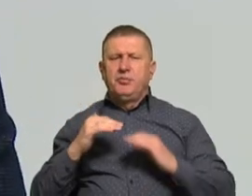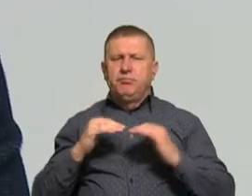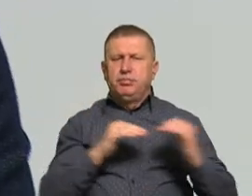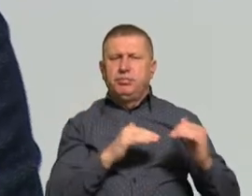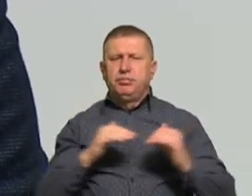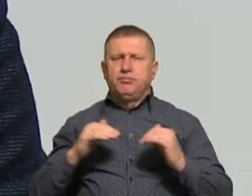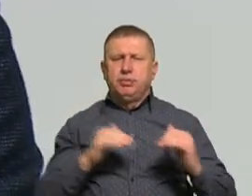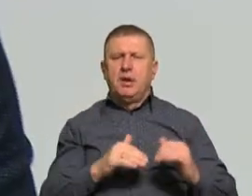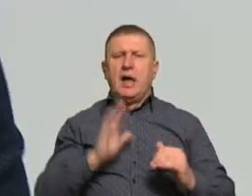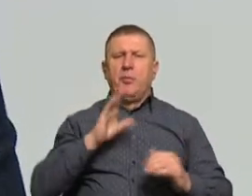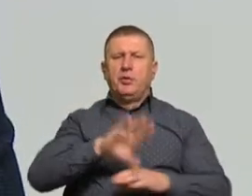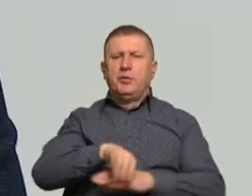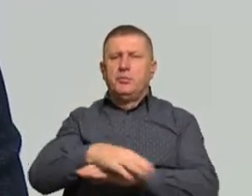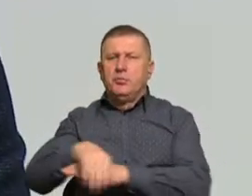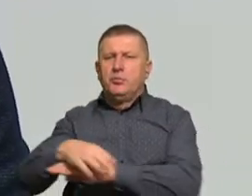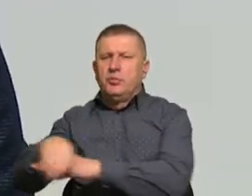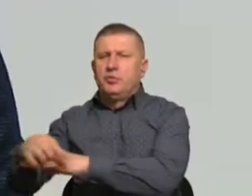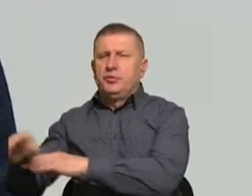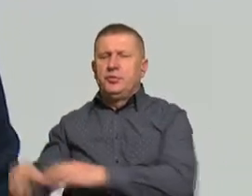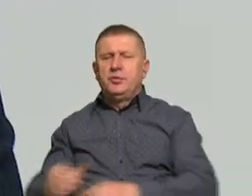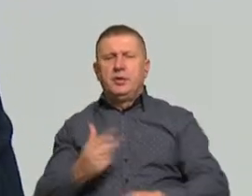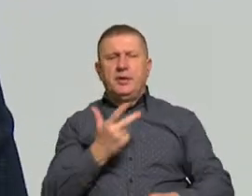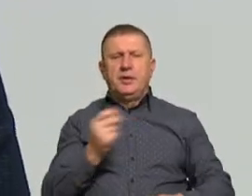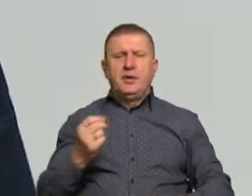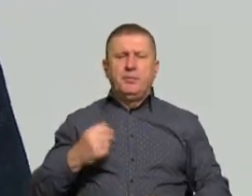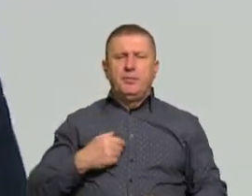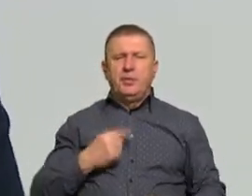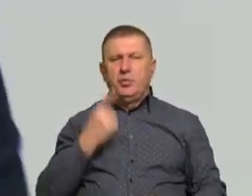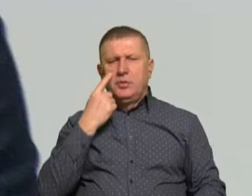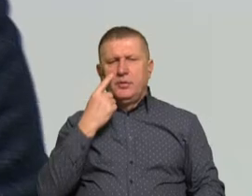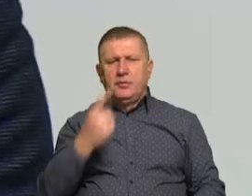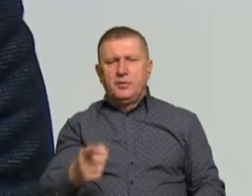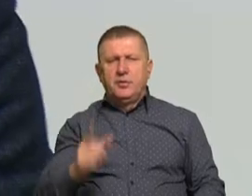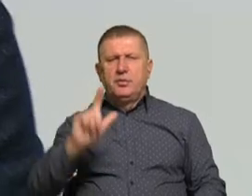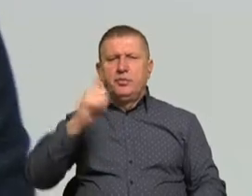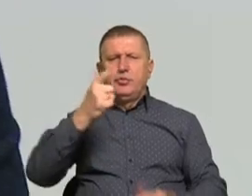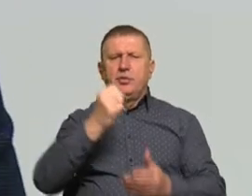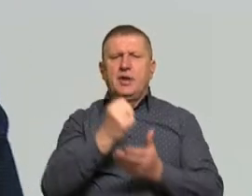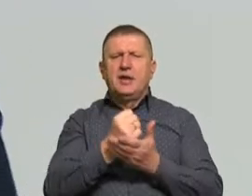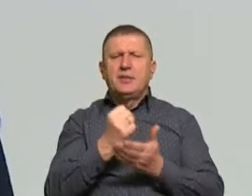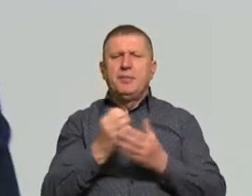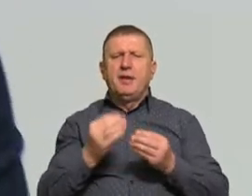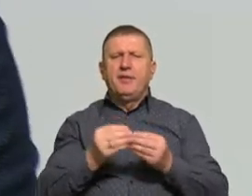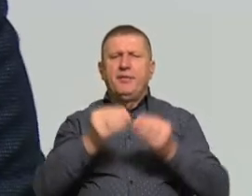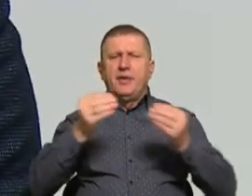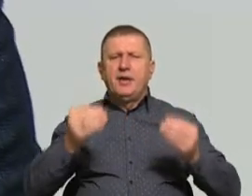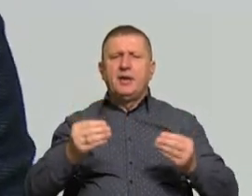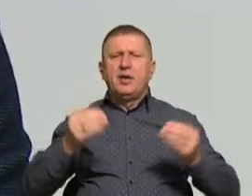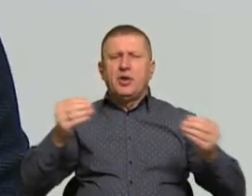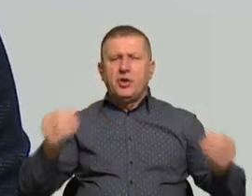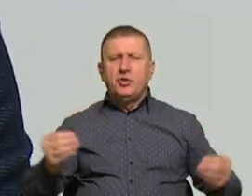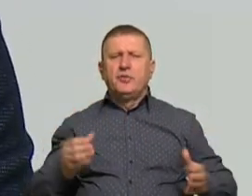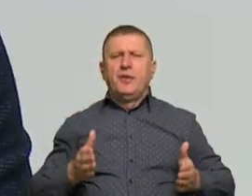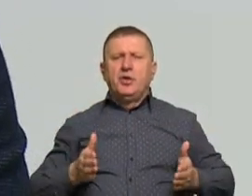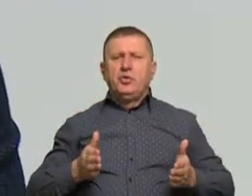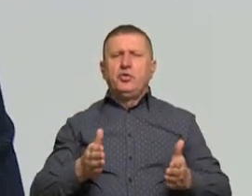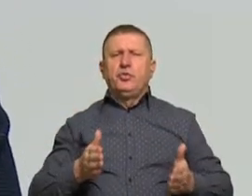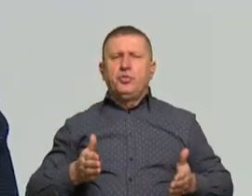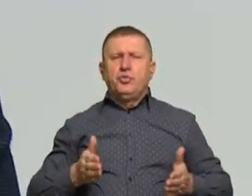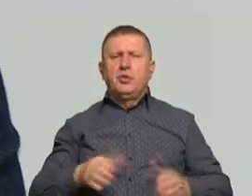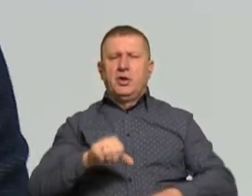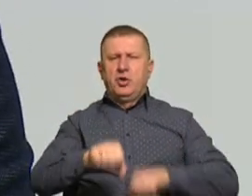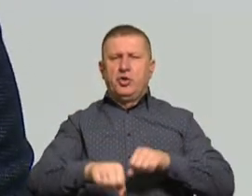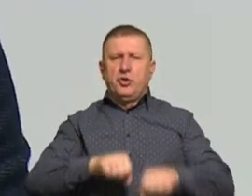przestrzeni lat, natomiast nie zostały one w żaden sposób uwzględnione. I druga kwestia to jest rozwój dróg rowerowych.